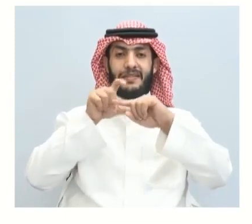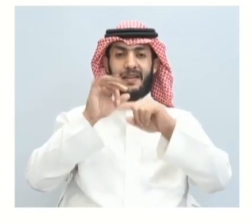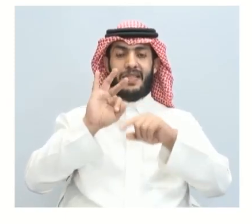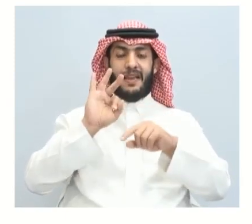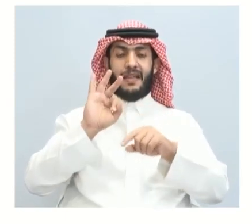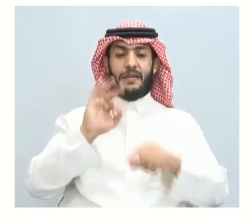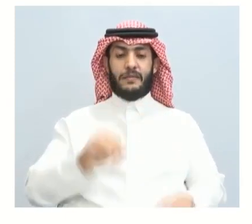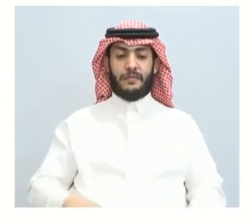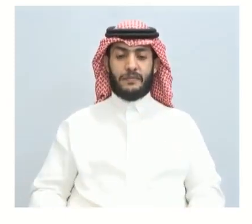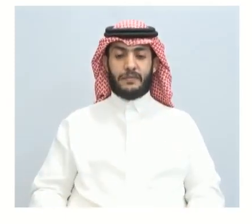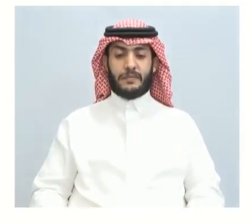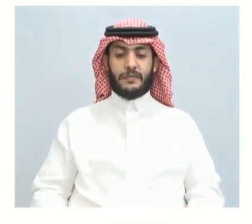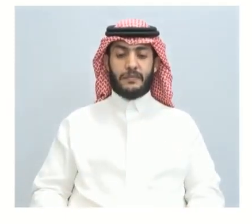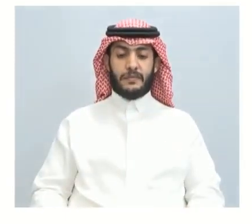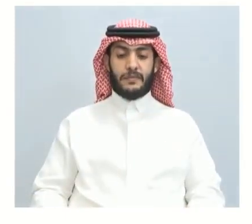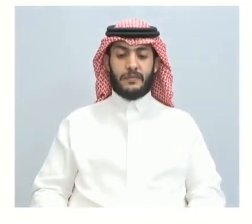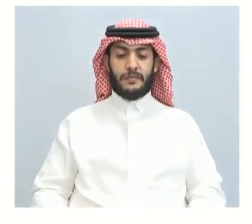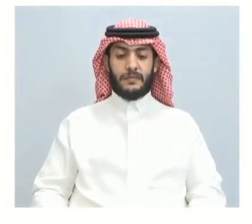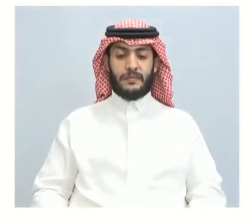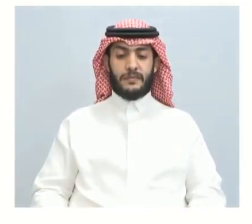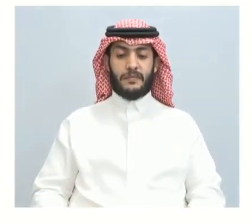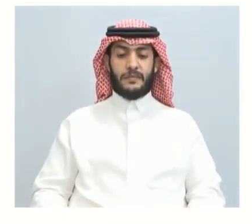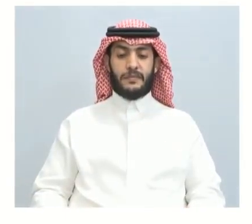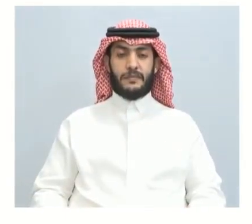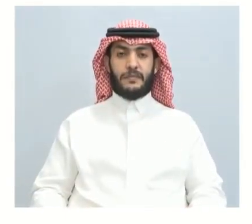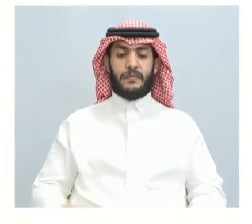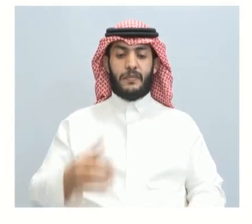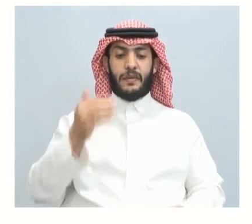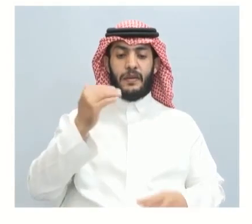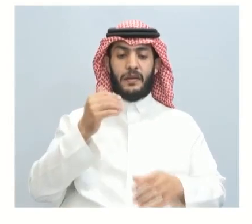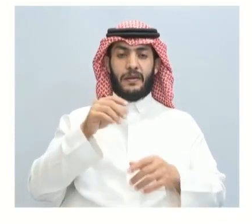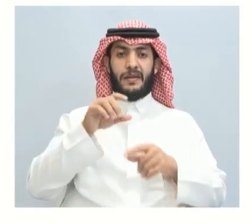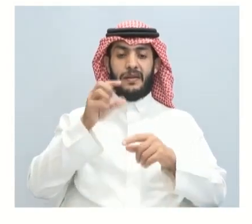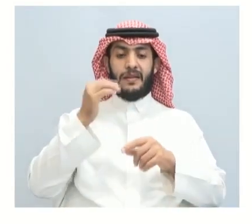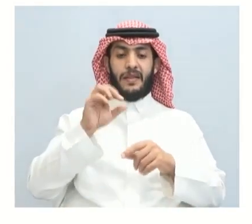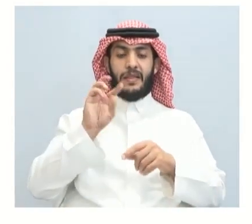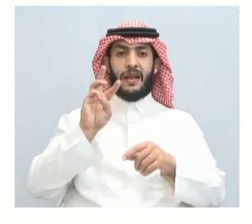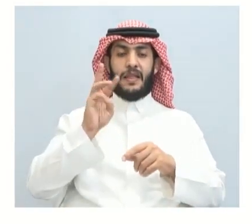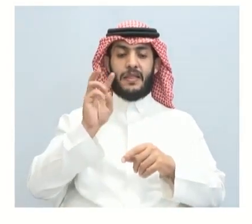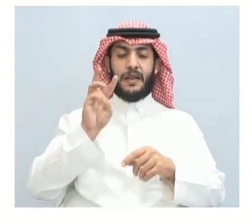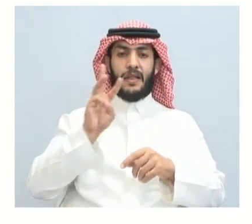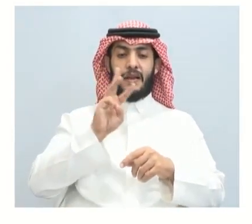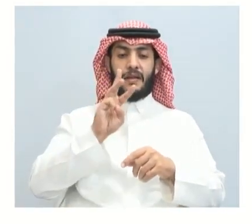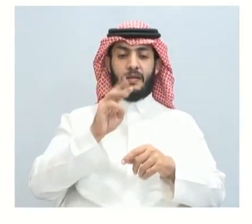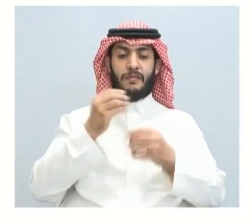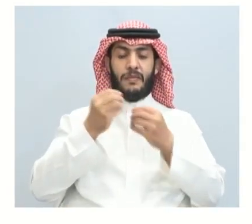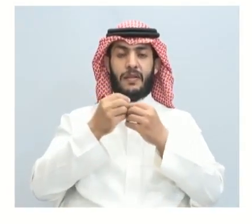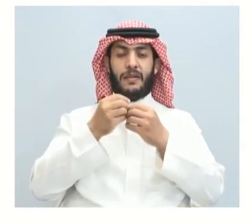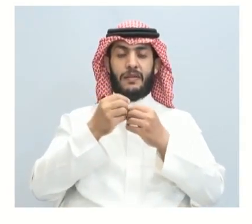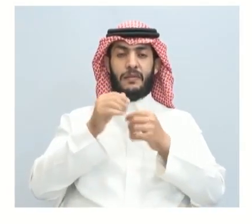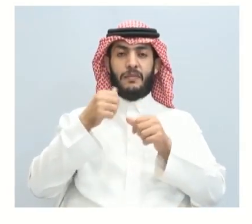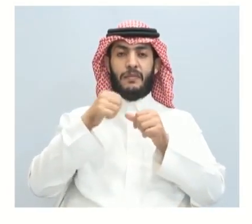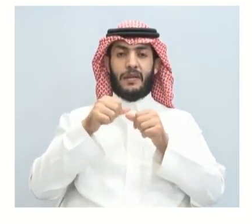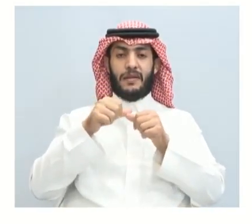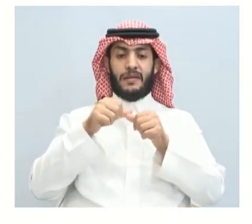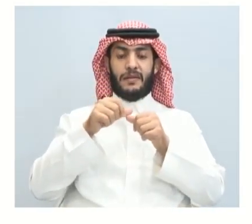ثلاثه نقسم الطرفين اول شي نقلنا هذه ثم بعدين نقسم الطرفين على كم على لاثه طبعا الثلاثه تروح مع الثلاثه يبقى